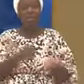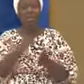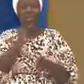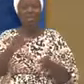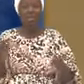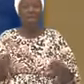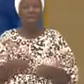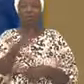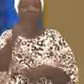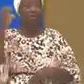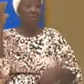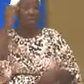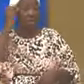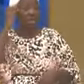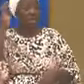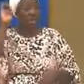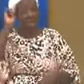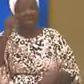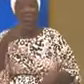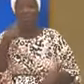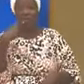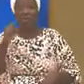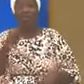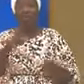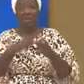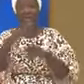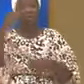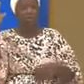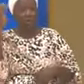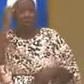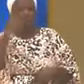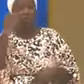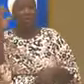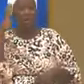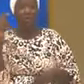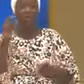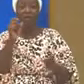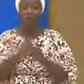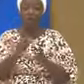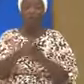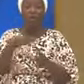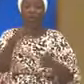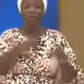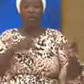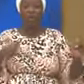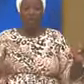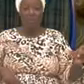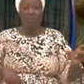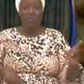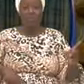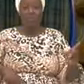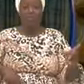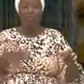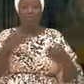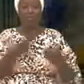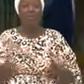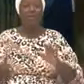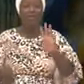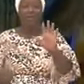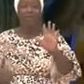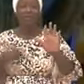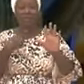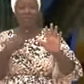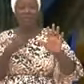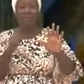il parle toi tu écoutes à écouter la parole de les tenir 5 1